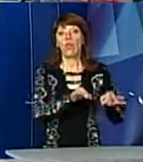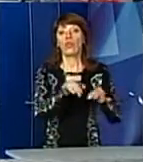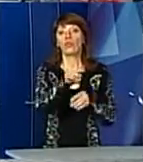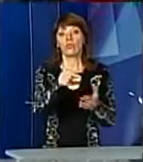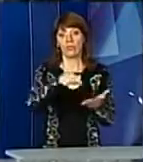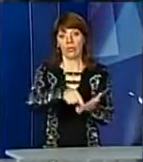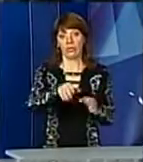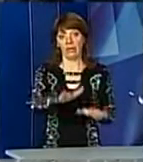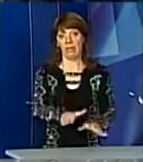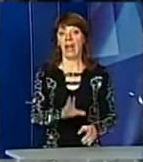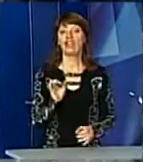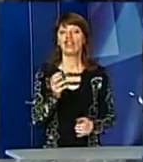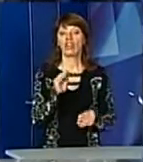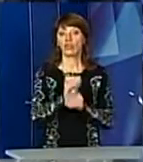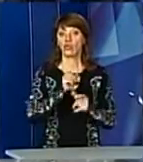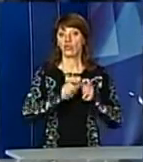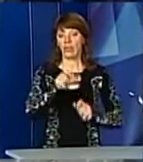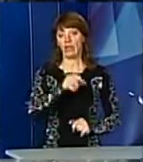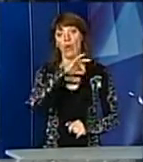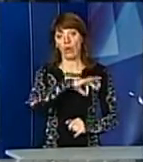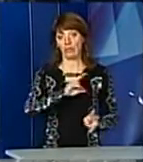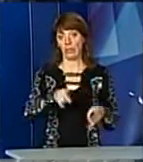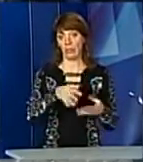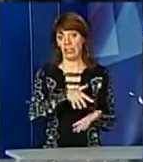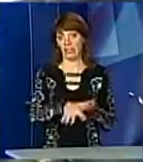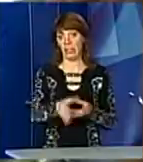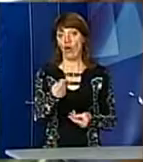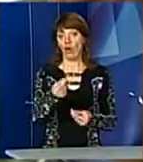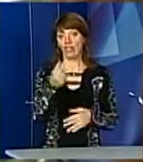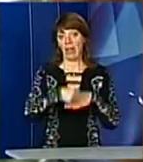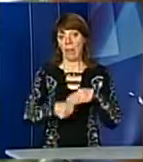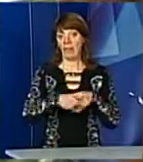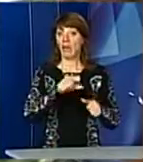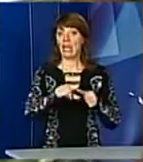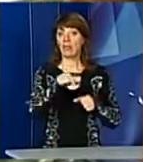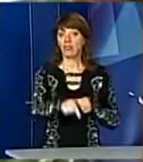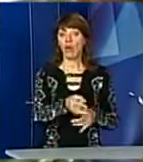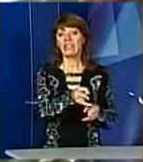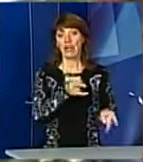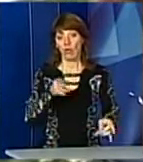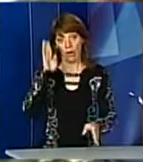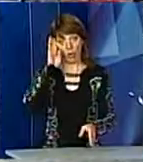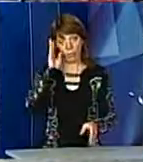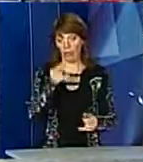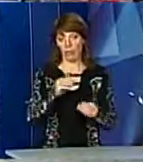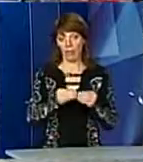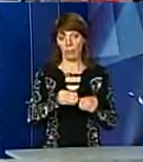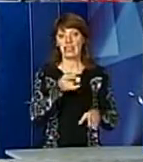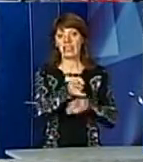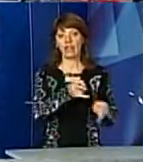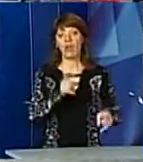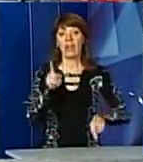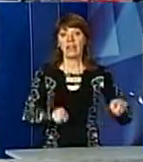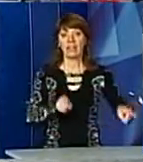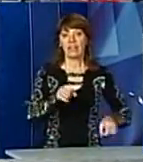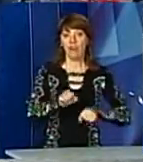пункту призначення. А ще, додає студент, це корисно та не потрібно витрачати грошей на паливо. Крім того, затори для хлопця не проблема. Затори для мене рідкість.